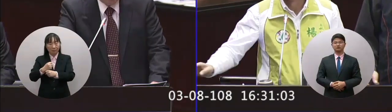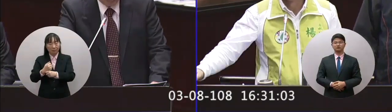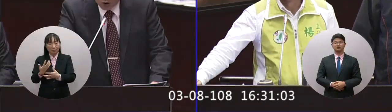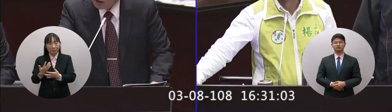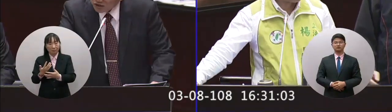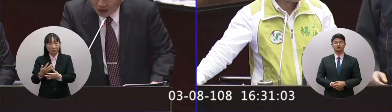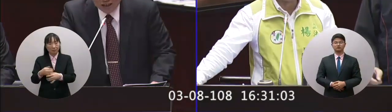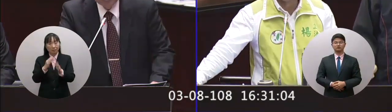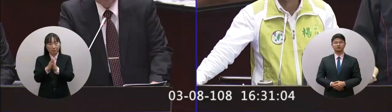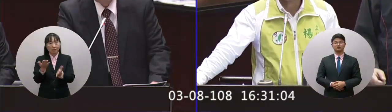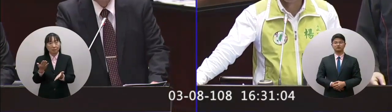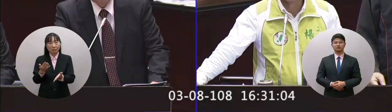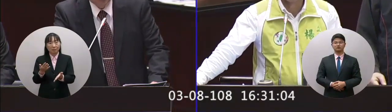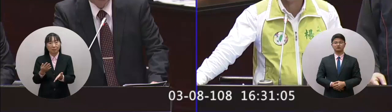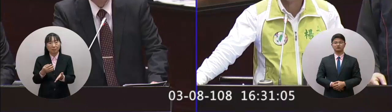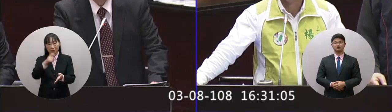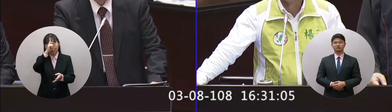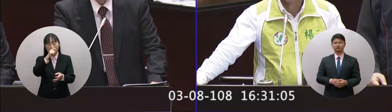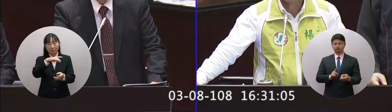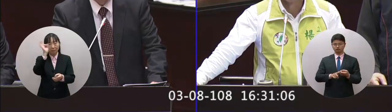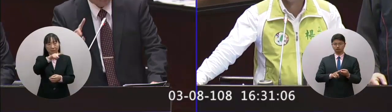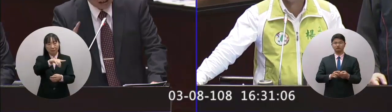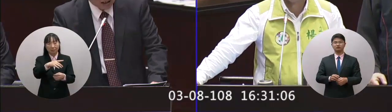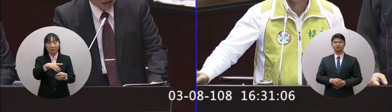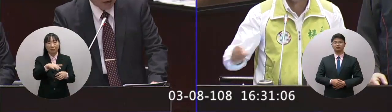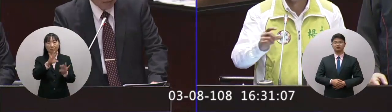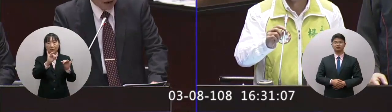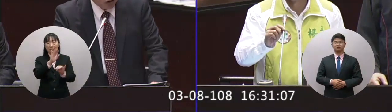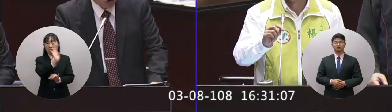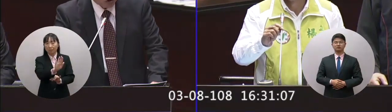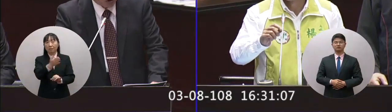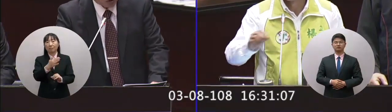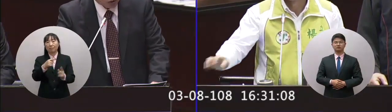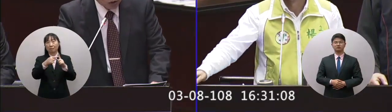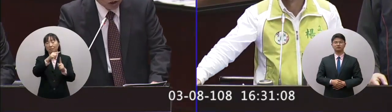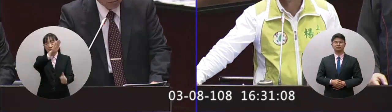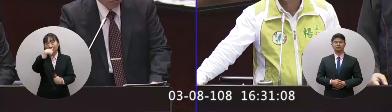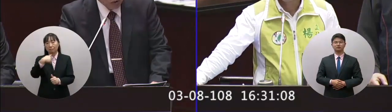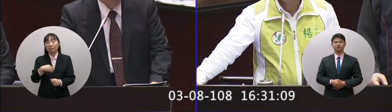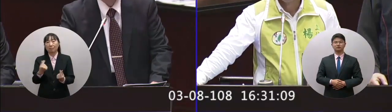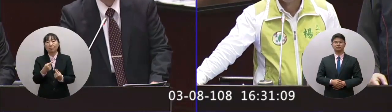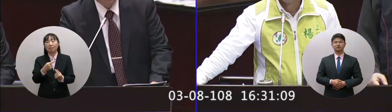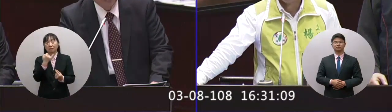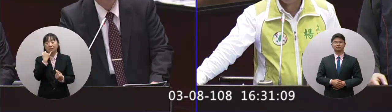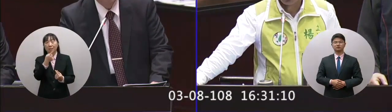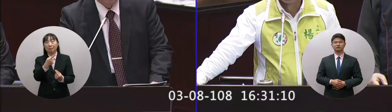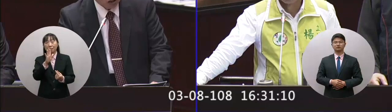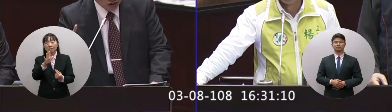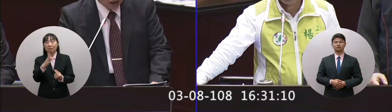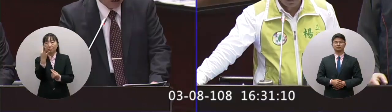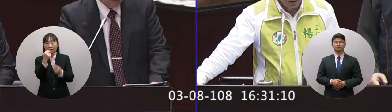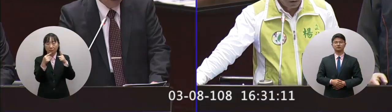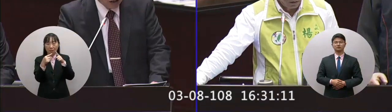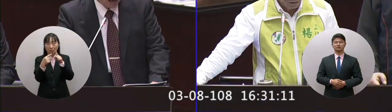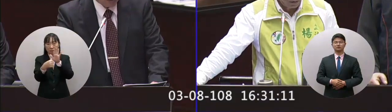在用人在地化方面有几个措施。 对， 第一个呢，就是有敦亲睦邻的名额，